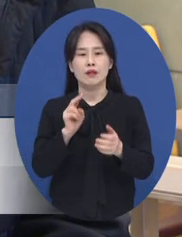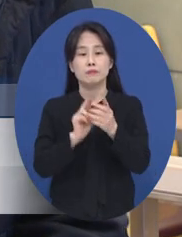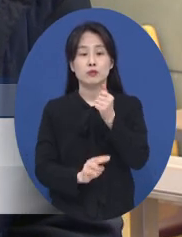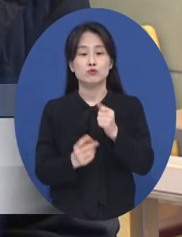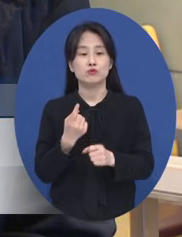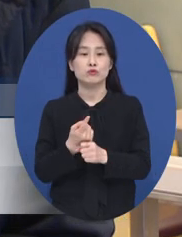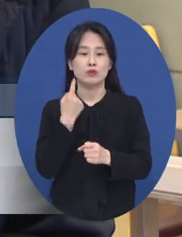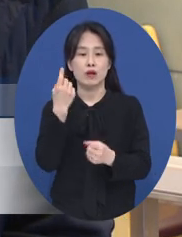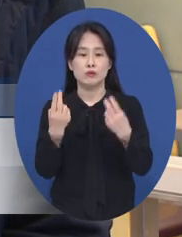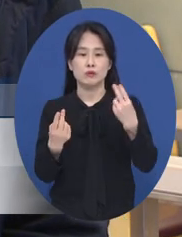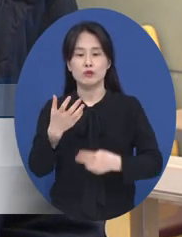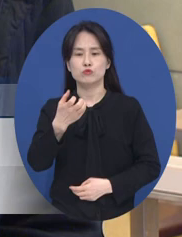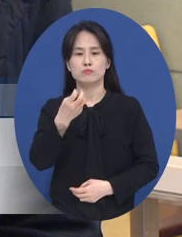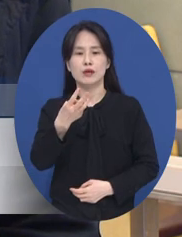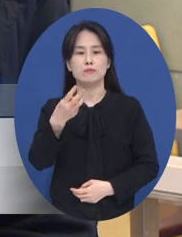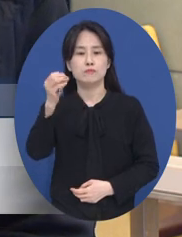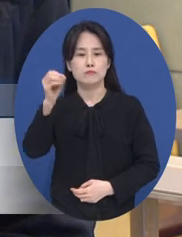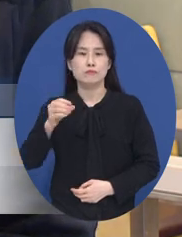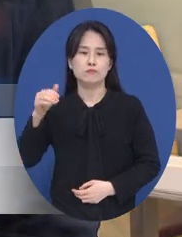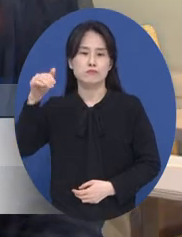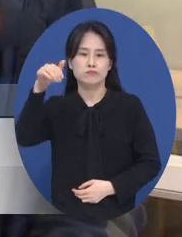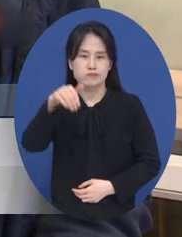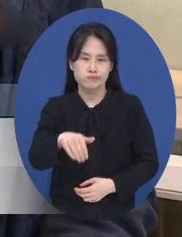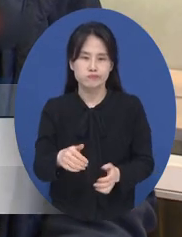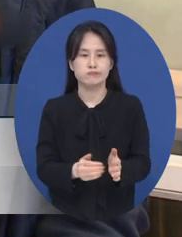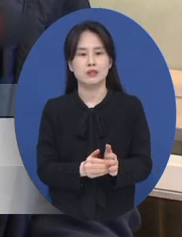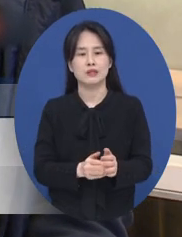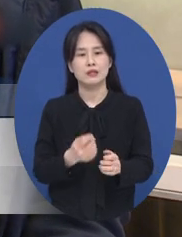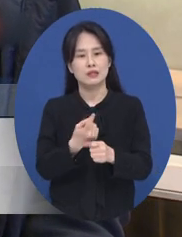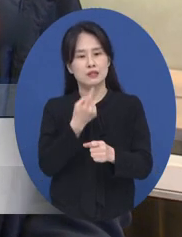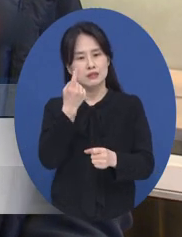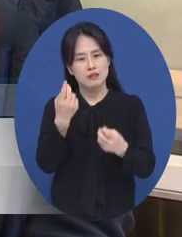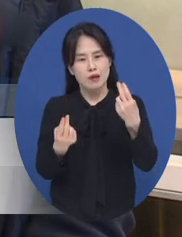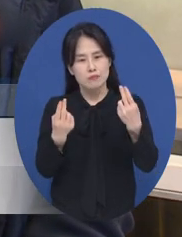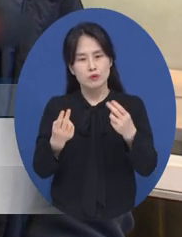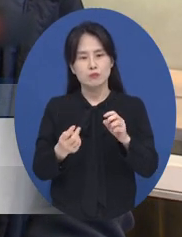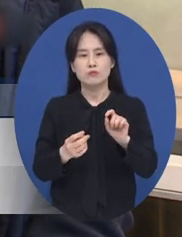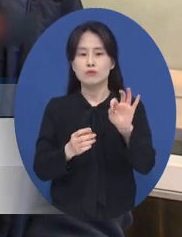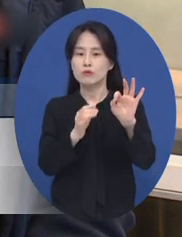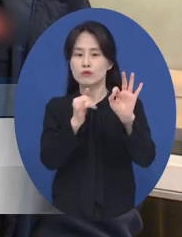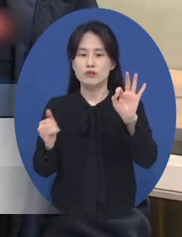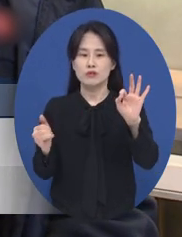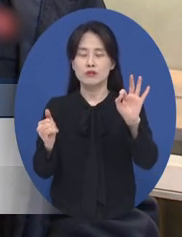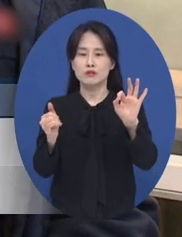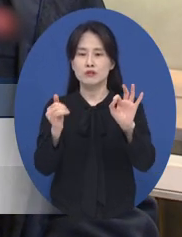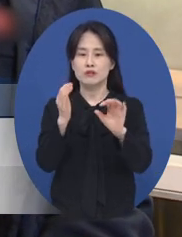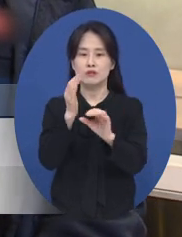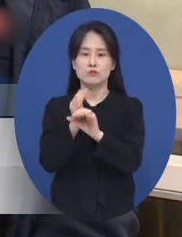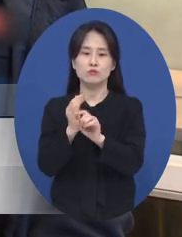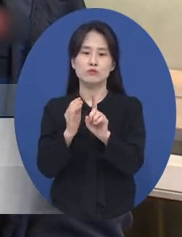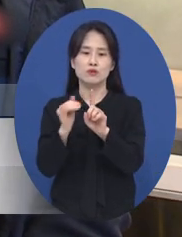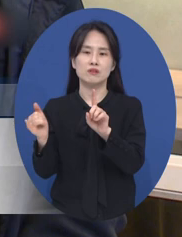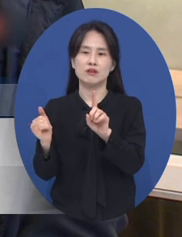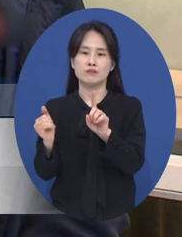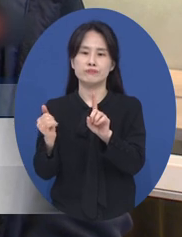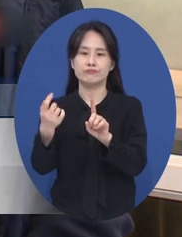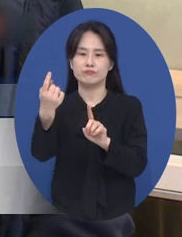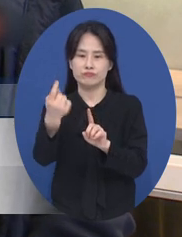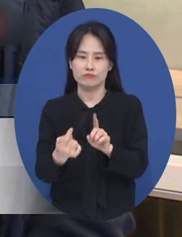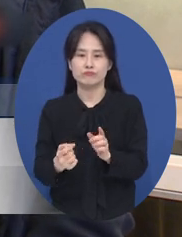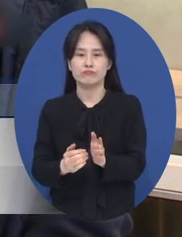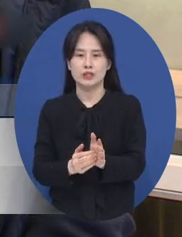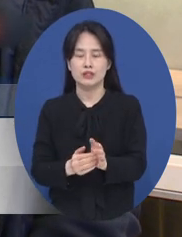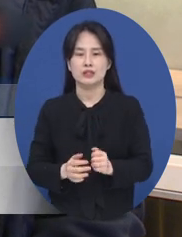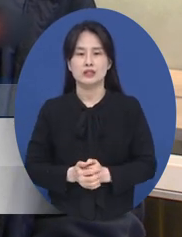매트 롤 동연 대비 93% 감사했어요 당연 에 의하면 거의 10명중에 1명